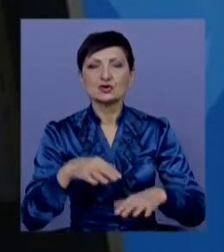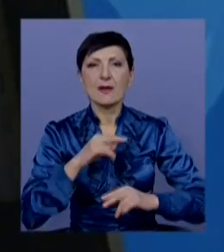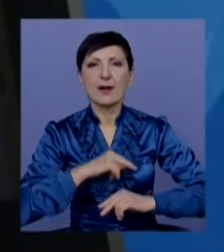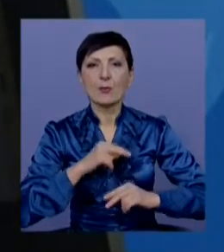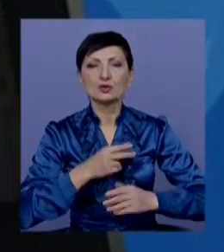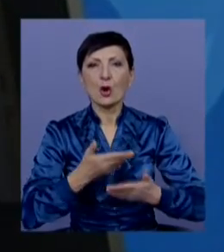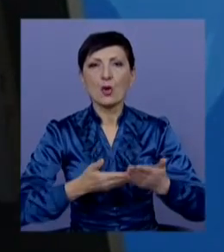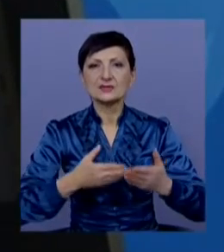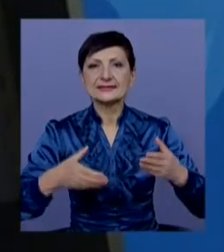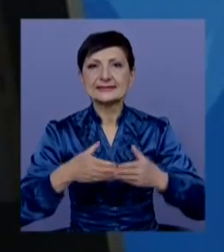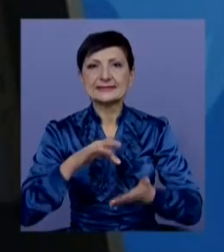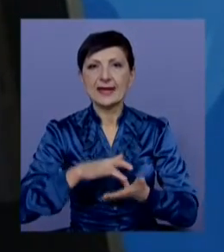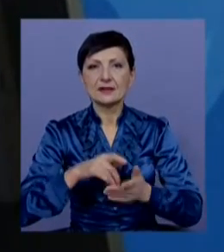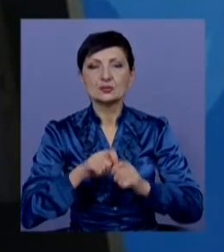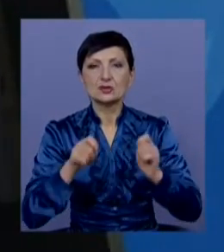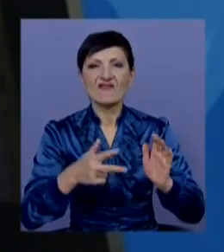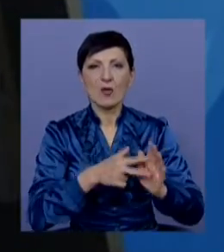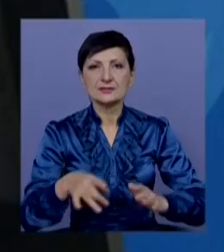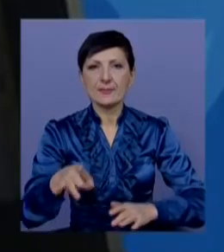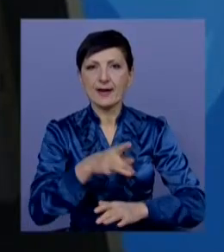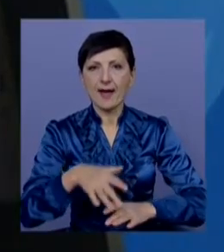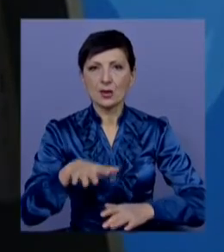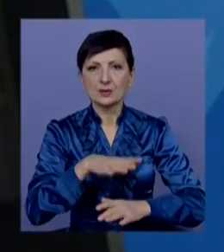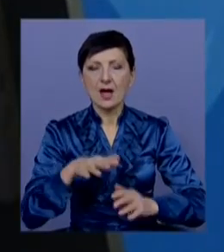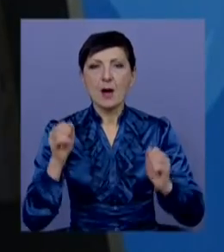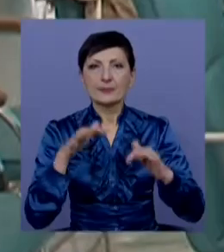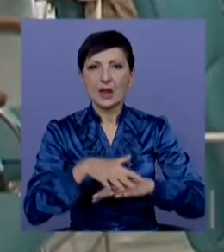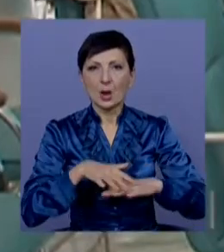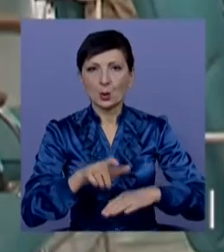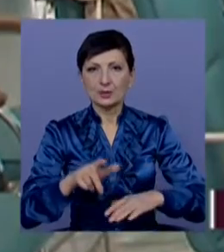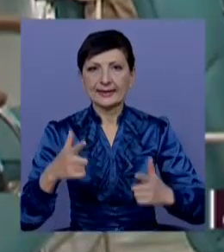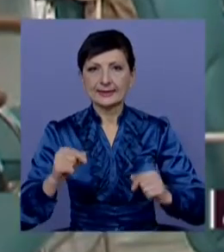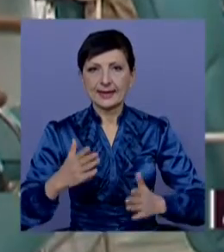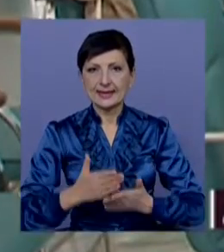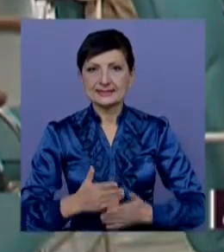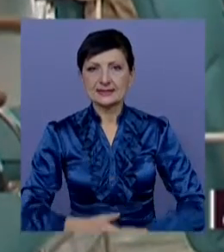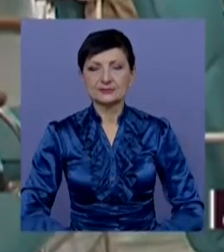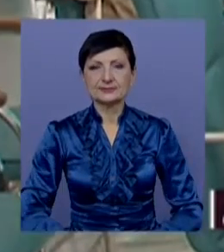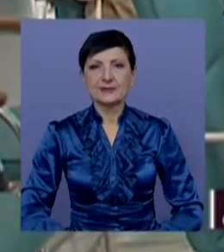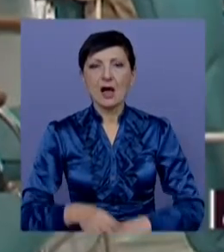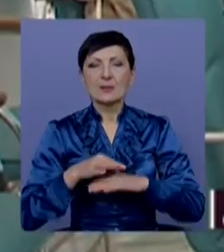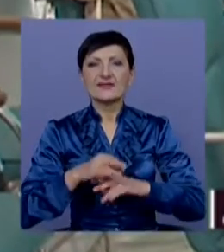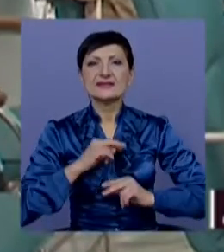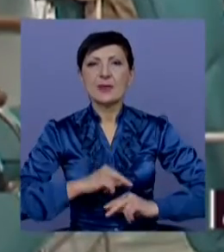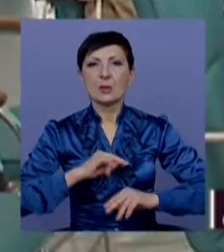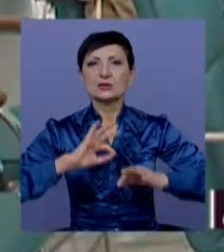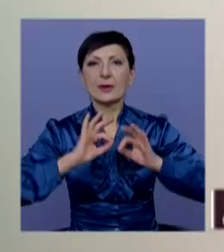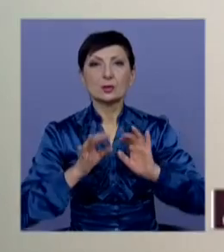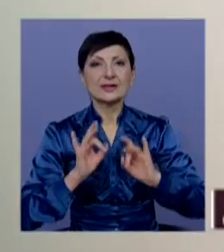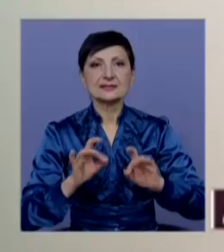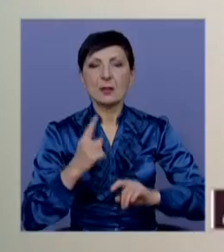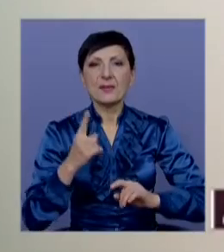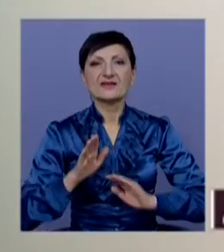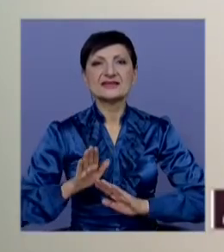центров, которые мы создали в 8 районах, в местах массового посещения людей. О проводимой работе подробно рассказал